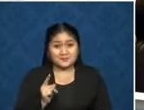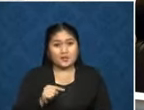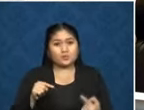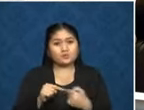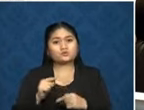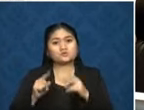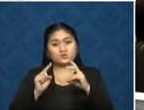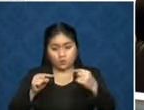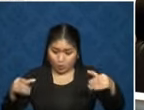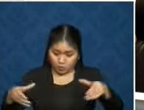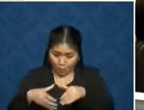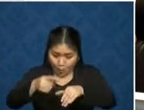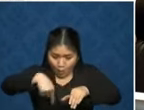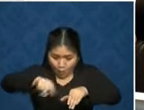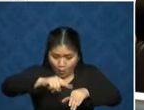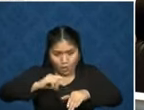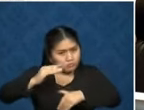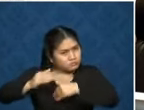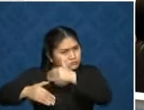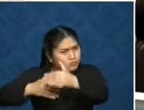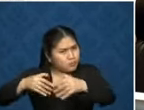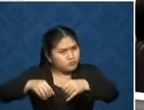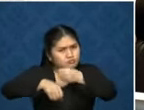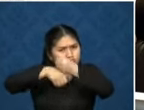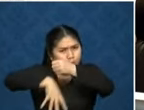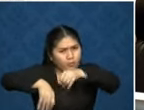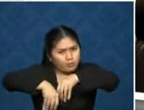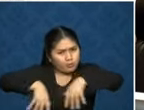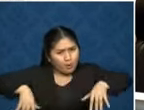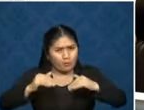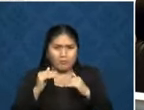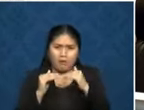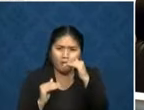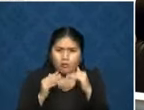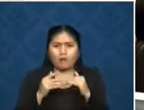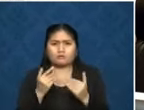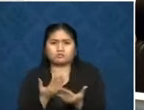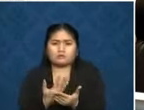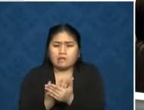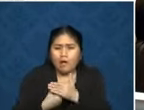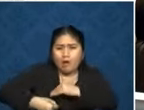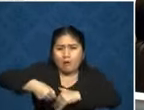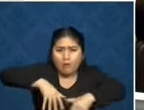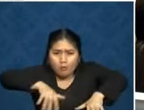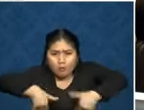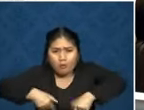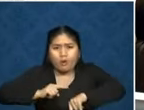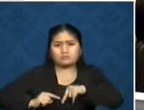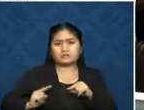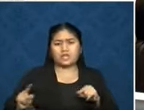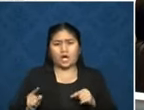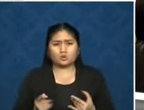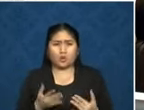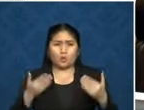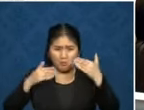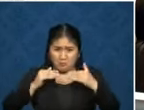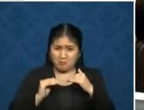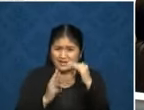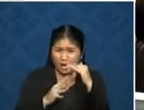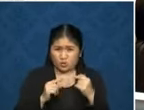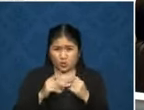องของการกระจุกตัวในเรื่องของความเจริญโครงสร้างพื้นฐานความเหลื่อมล้ำทางรายได้และความไม่เท่าเทียมของประสบการณ์ทางการศึกษ